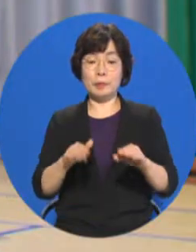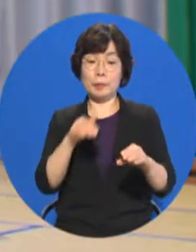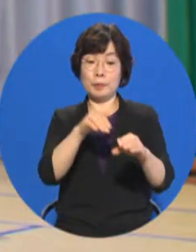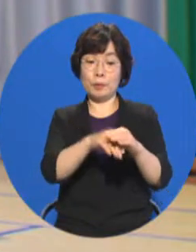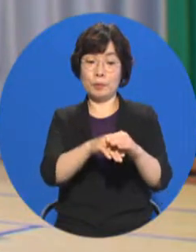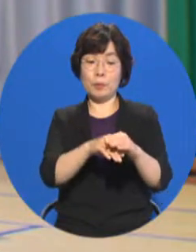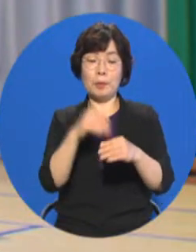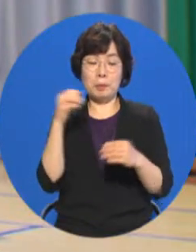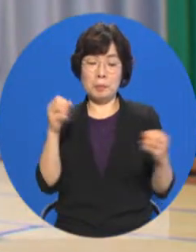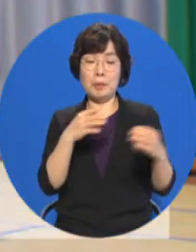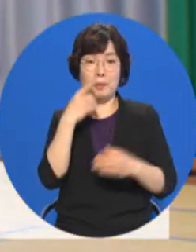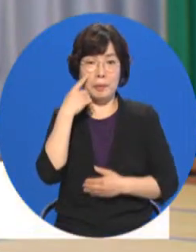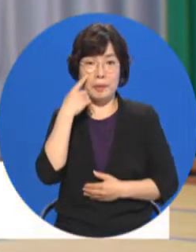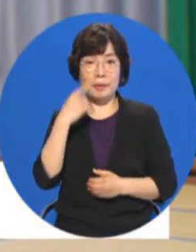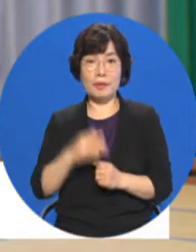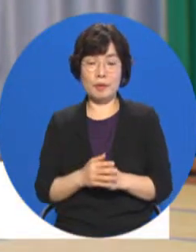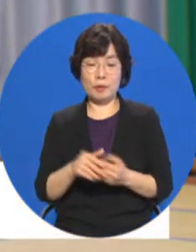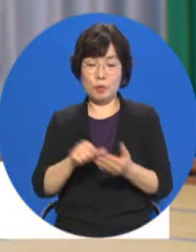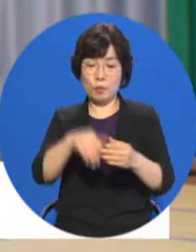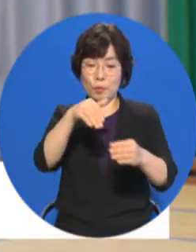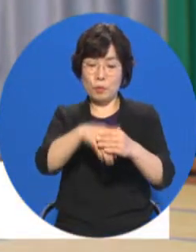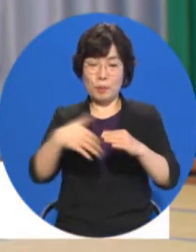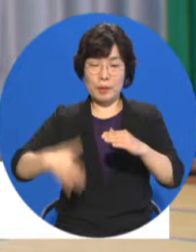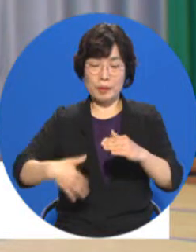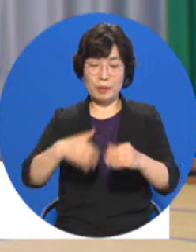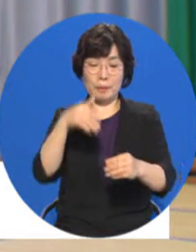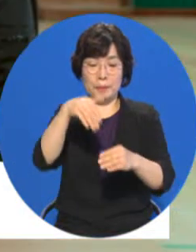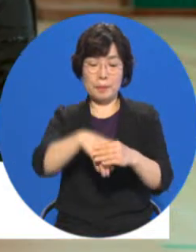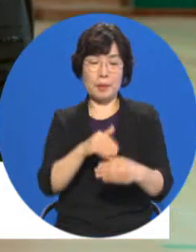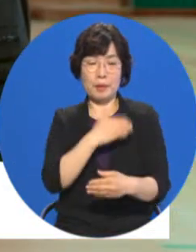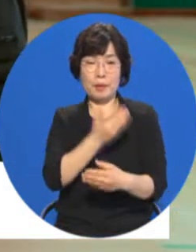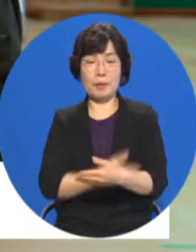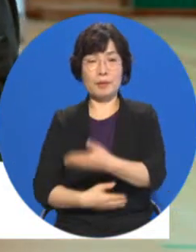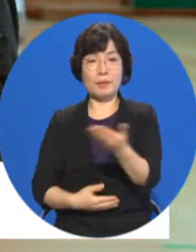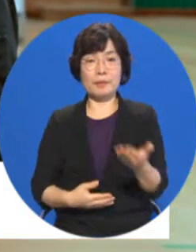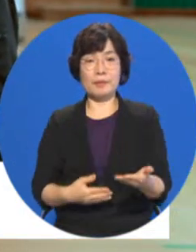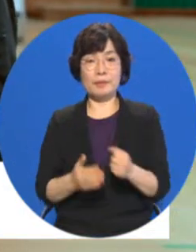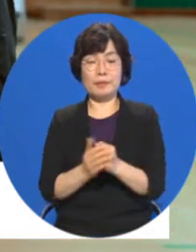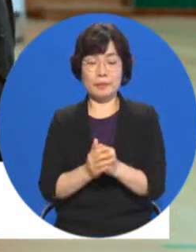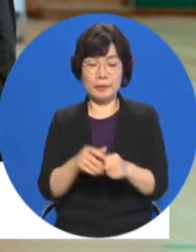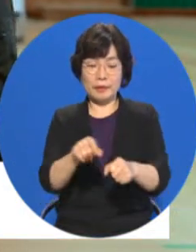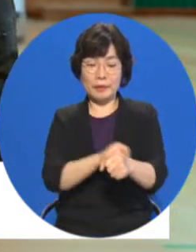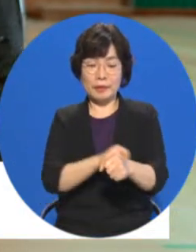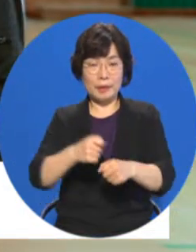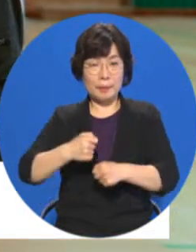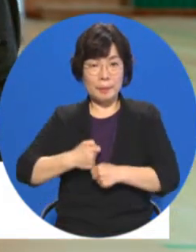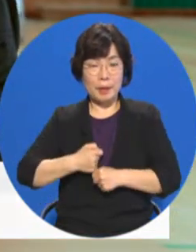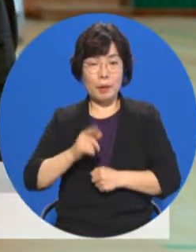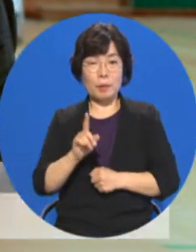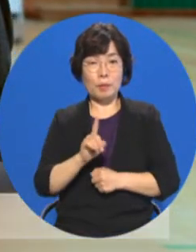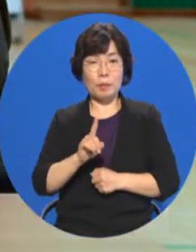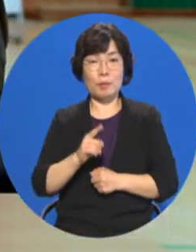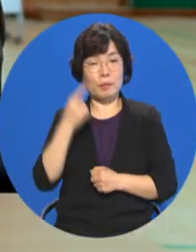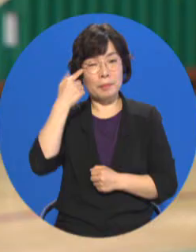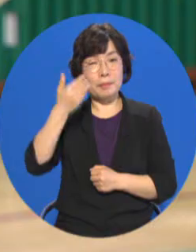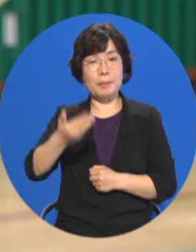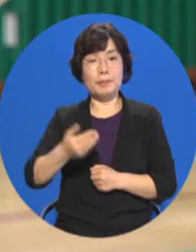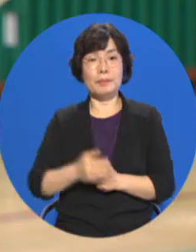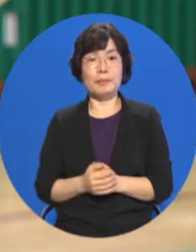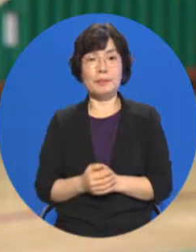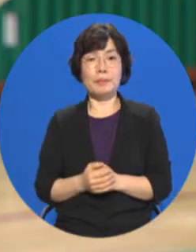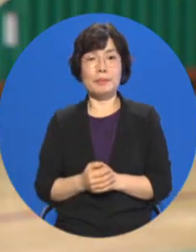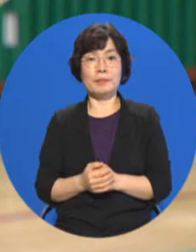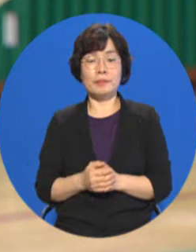투표 이야기를 좀 해볼까 합니다 아직 효 하지 부터 6구 저를 많이 계시는데 의원들이 특히 좀 참고할 만 사 어떤게 있을까요